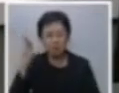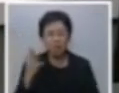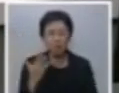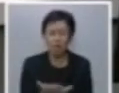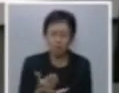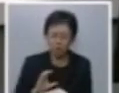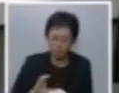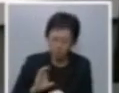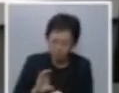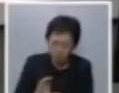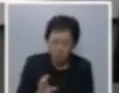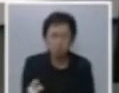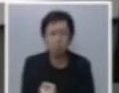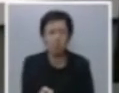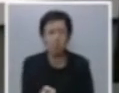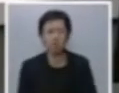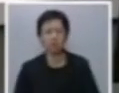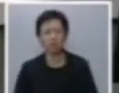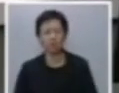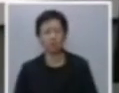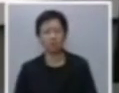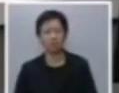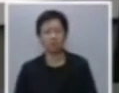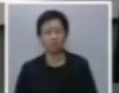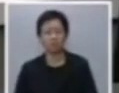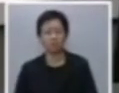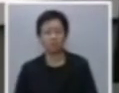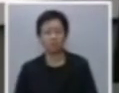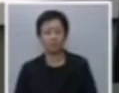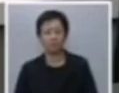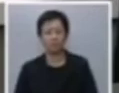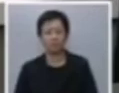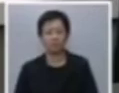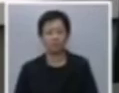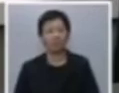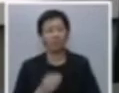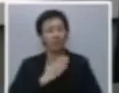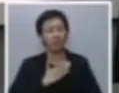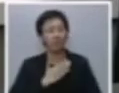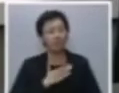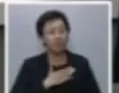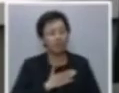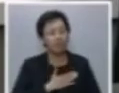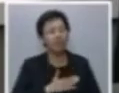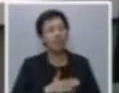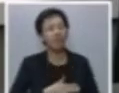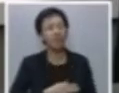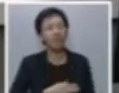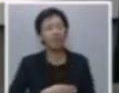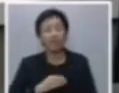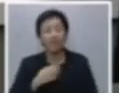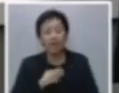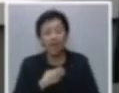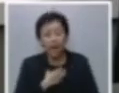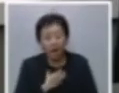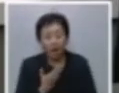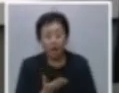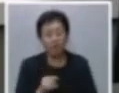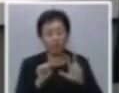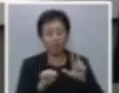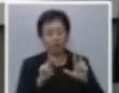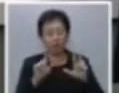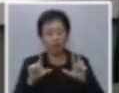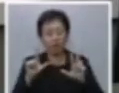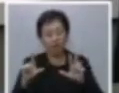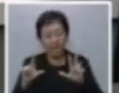ากมีน้อยมากท่านประธานเพราะฉะนั้นสิ่งที่ผมจำเป็นต้องขออนุญาต 3.2 ล้านปรับไปครับ